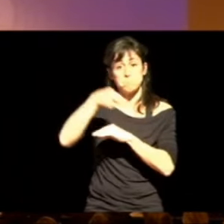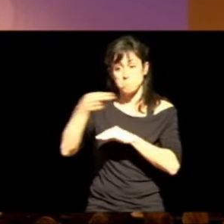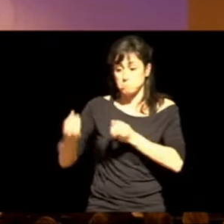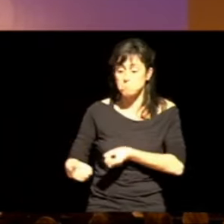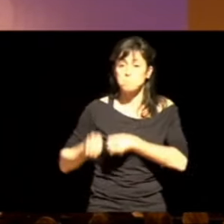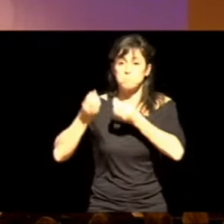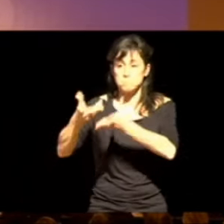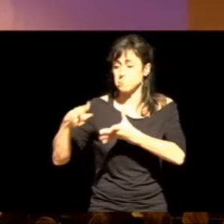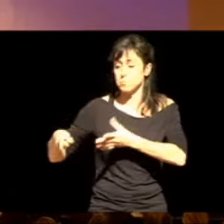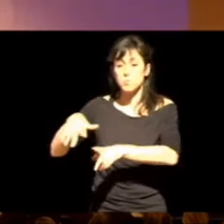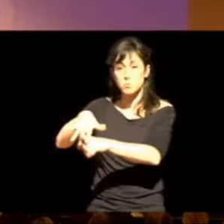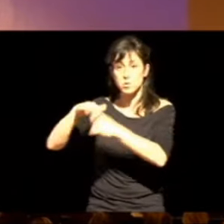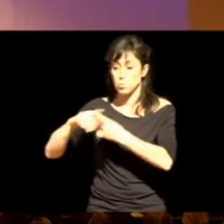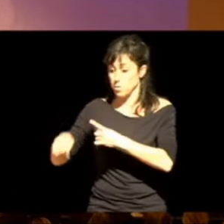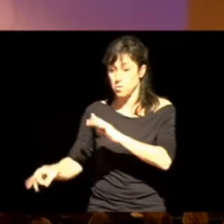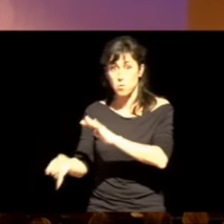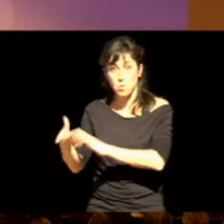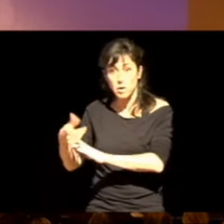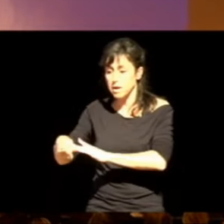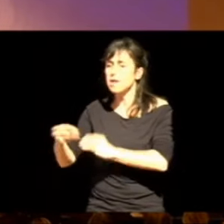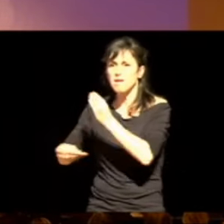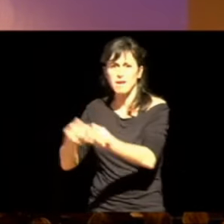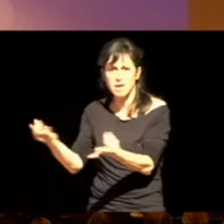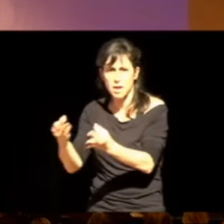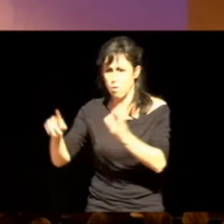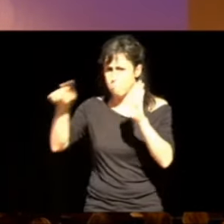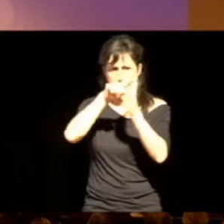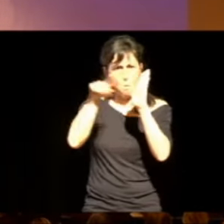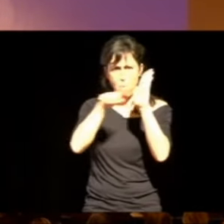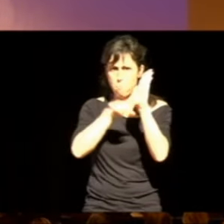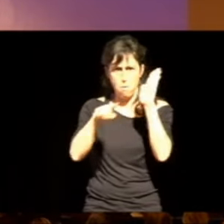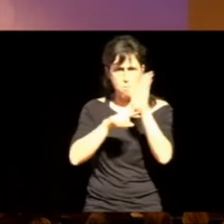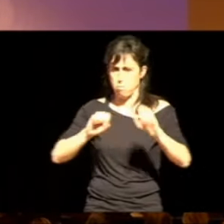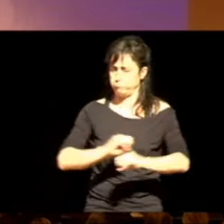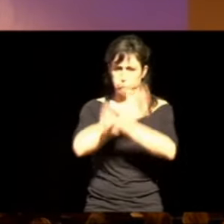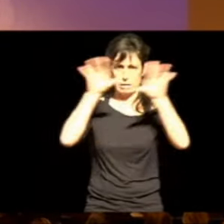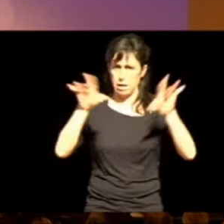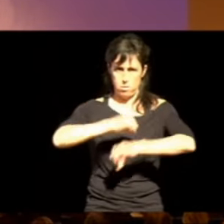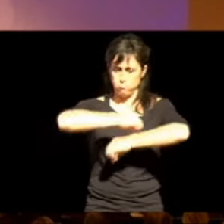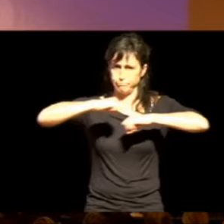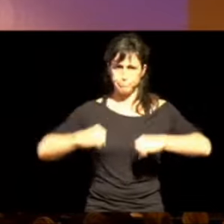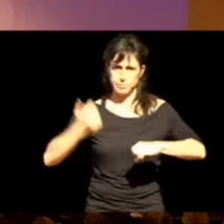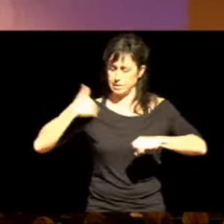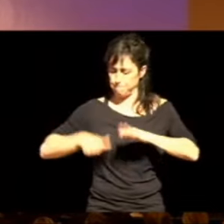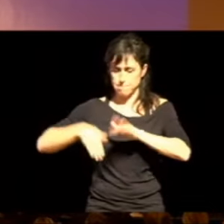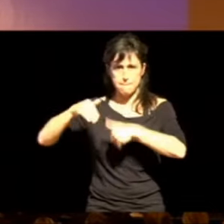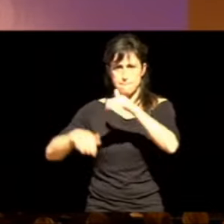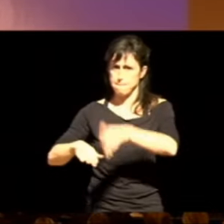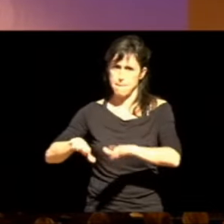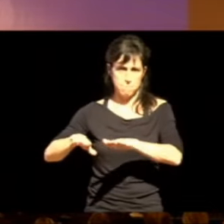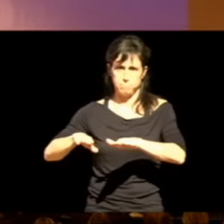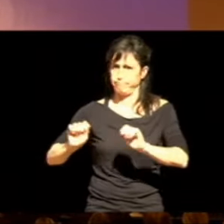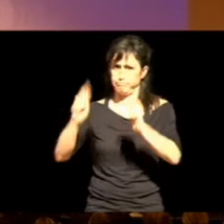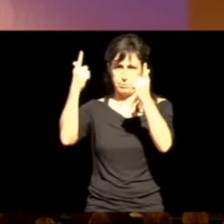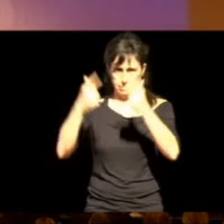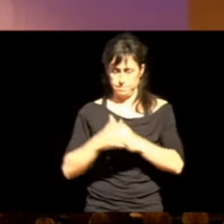aurrean zer egin behar dugu argi eta garbi adierazten delako eta ezarrita da. Zeintzu diren pausuak eta eman beharreko